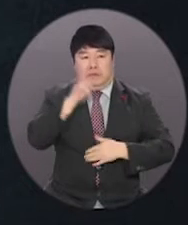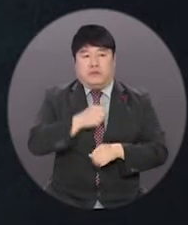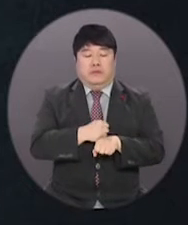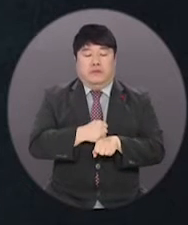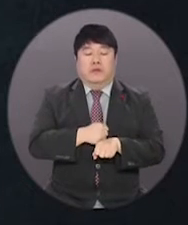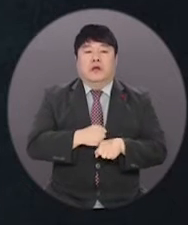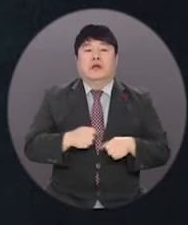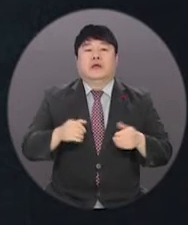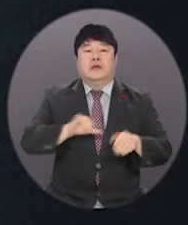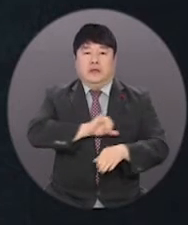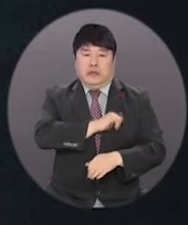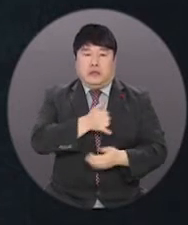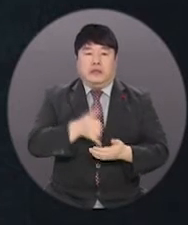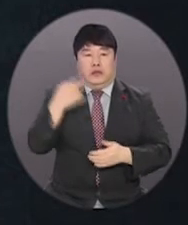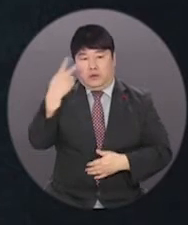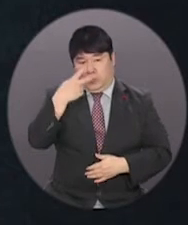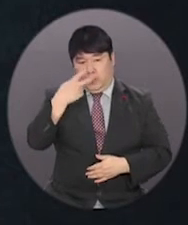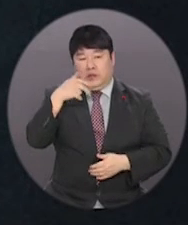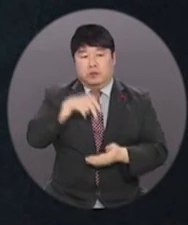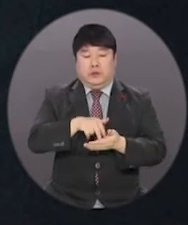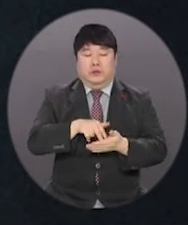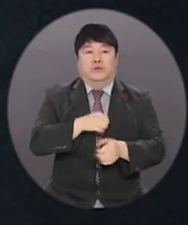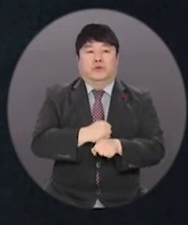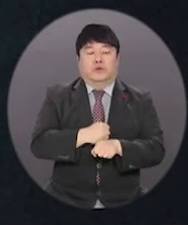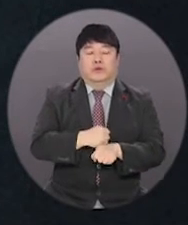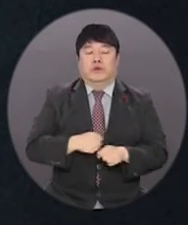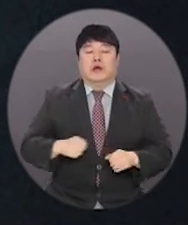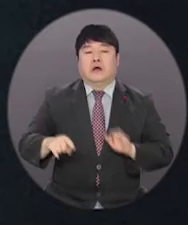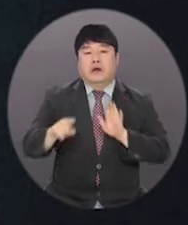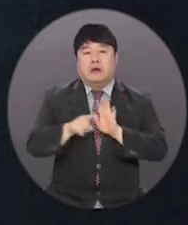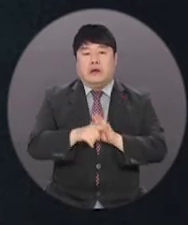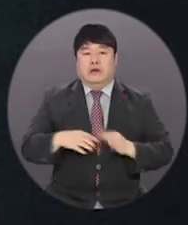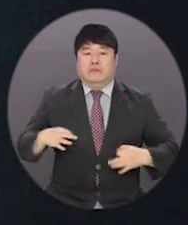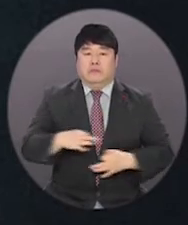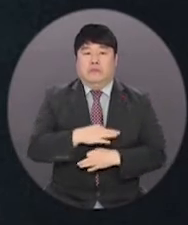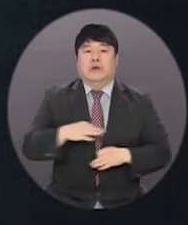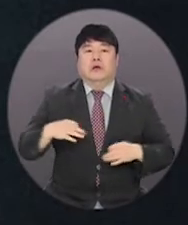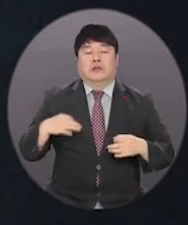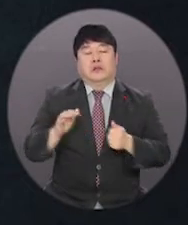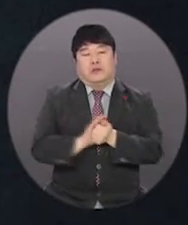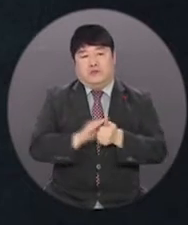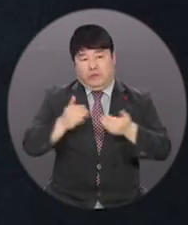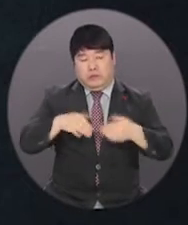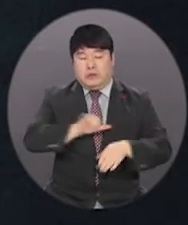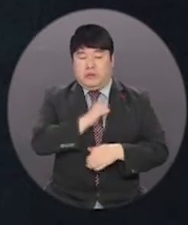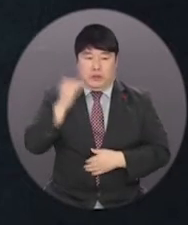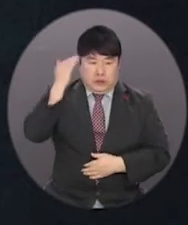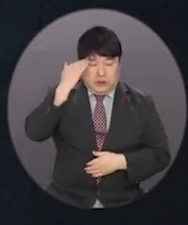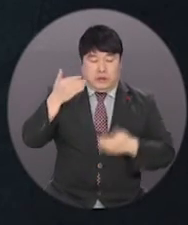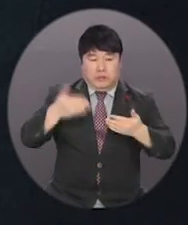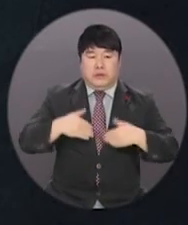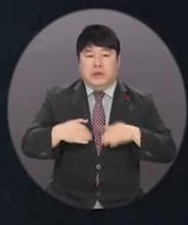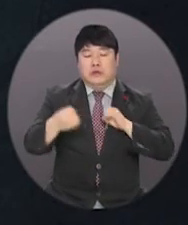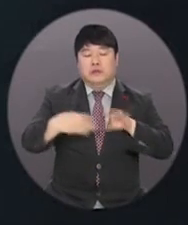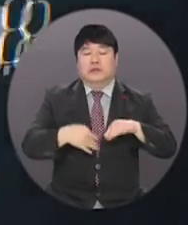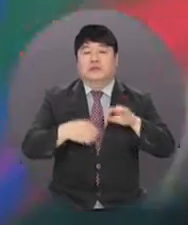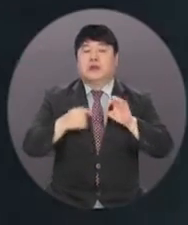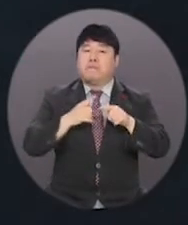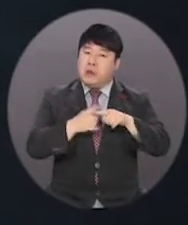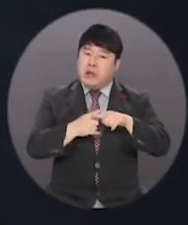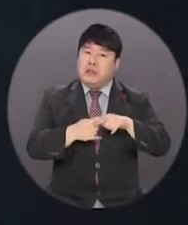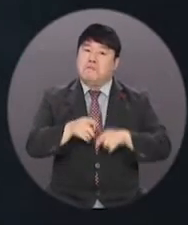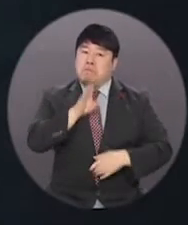노동인권 실태 조사 결과 부당한 대우를 받거나 인권 침해 경험이 있는지에 대해서 응답자의 절반이 그렇다고